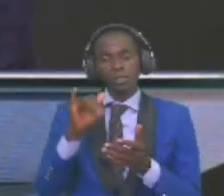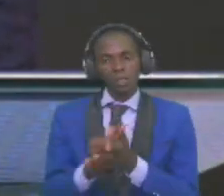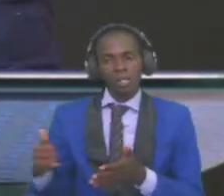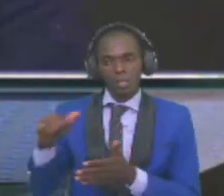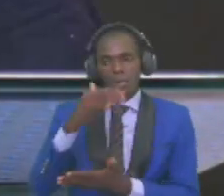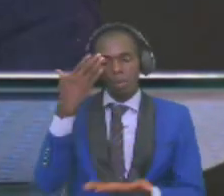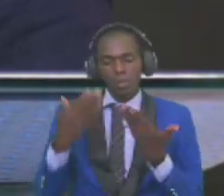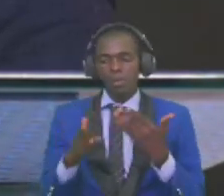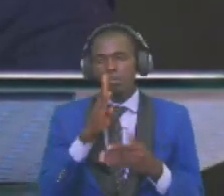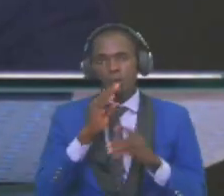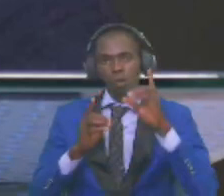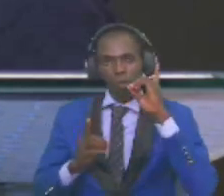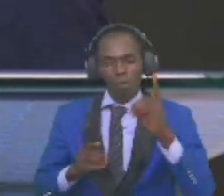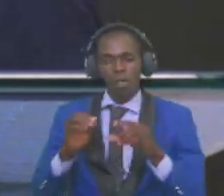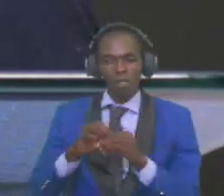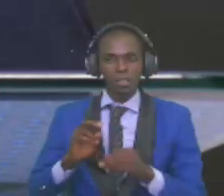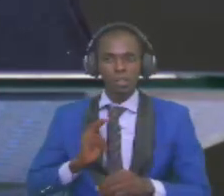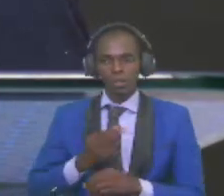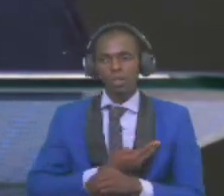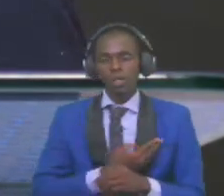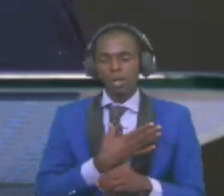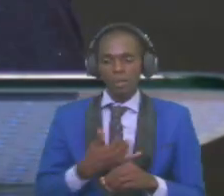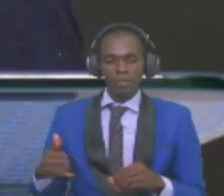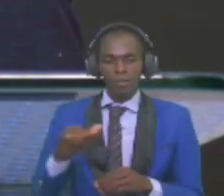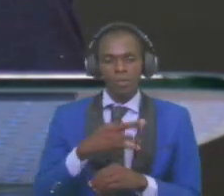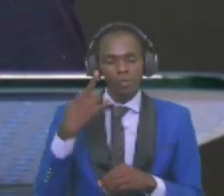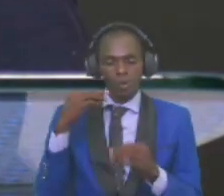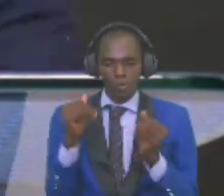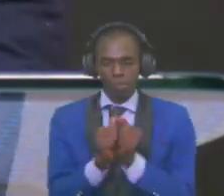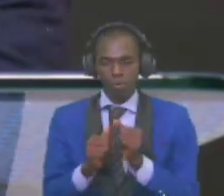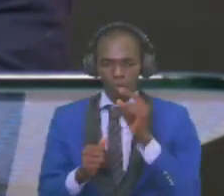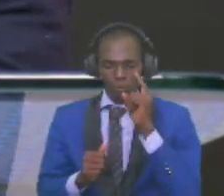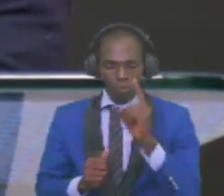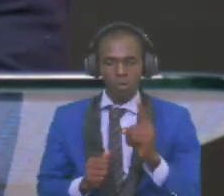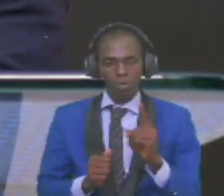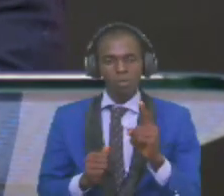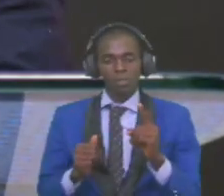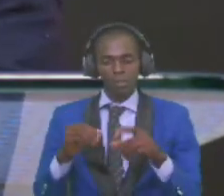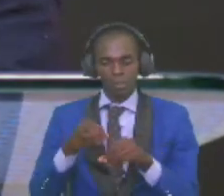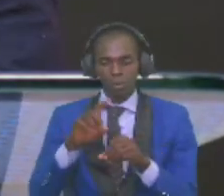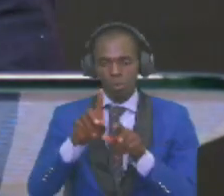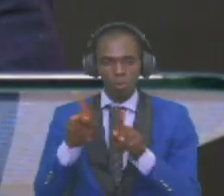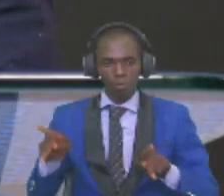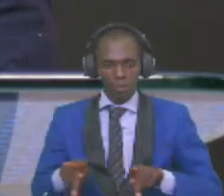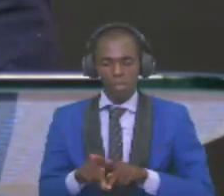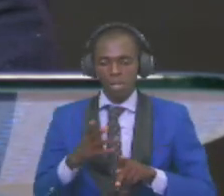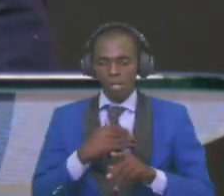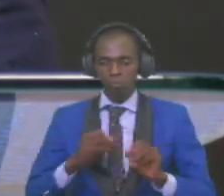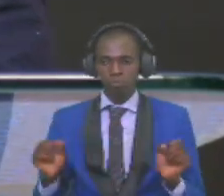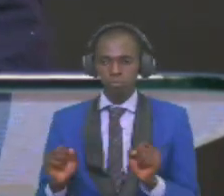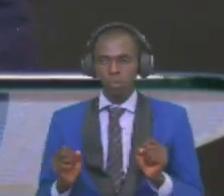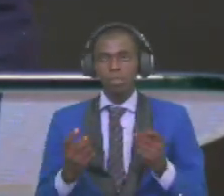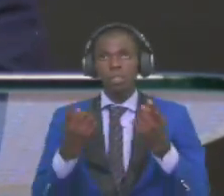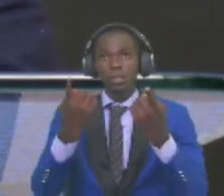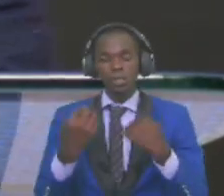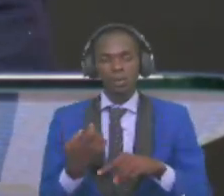afin qu'il soit un an nous et sont de même à coeur d'un même accord dans le même endroit et soudain